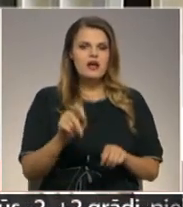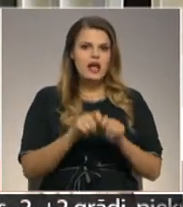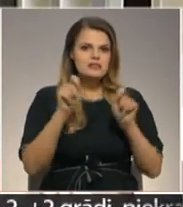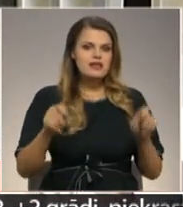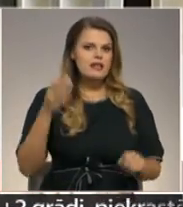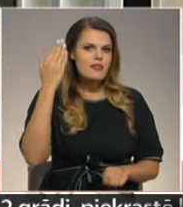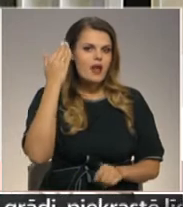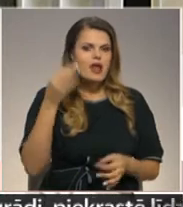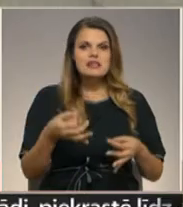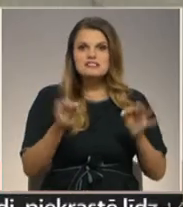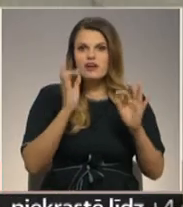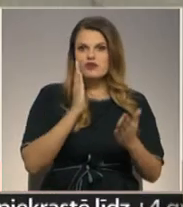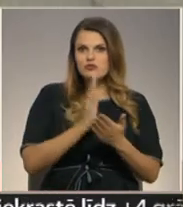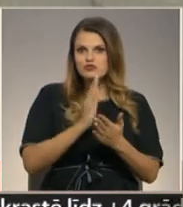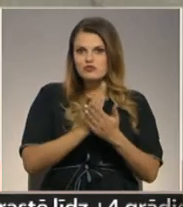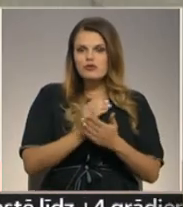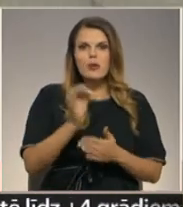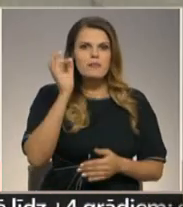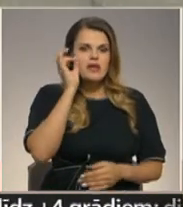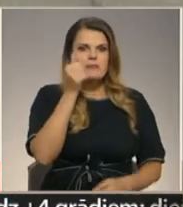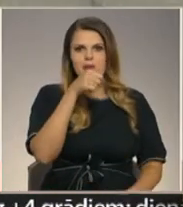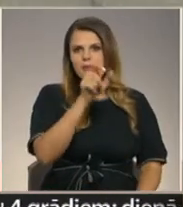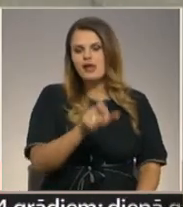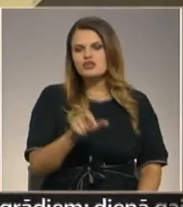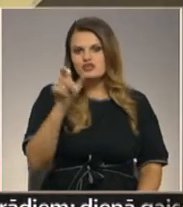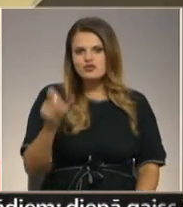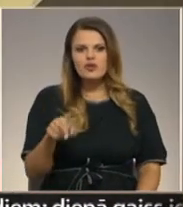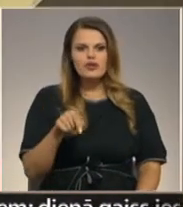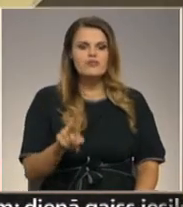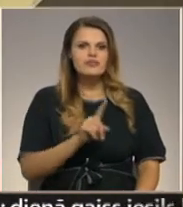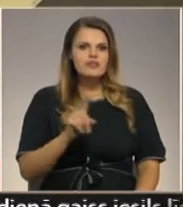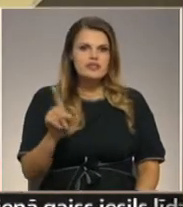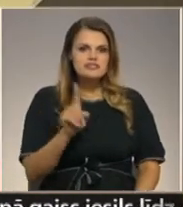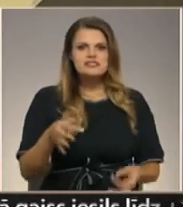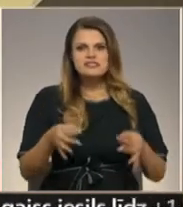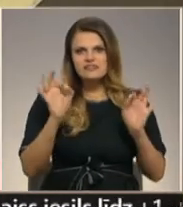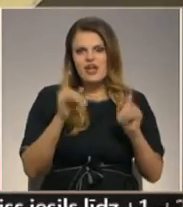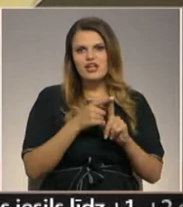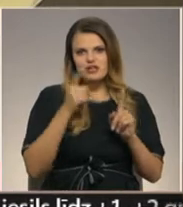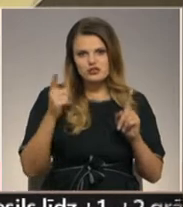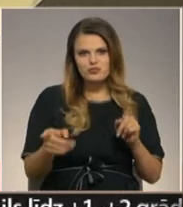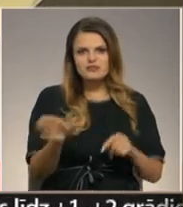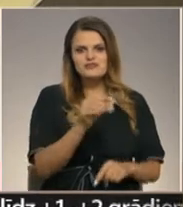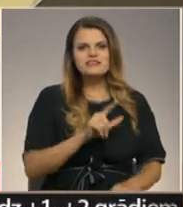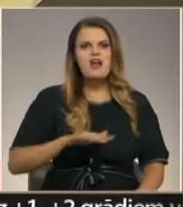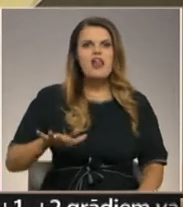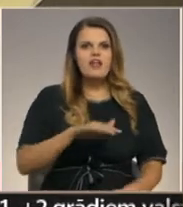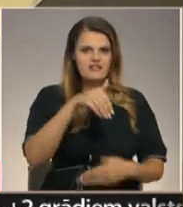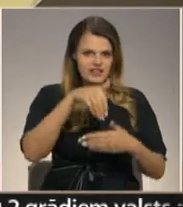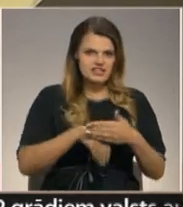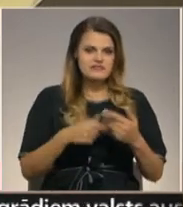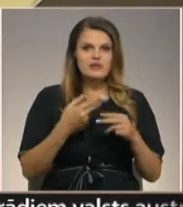laika nozīmīgākos notikumus un piemin personības. Tas ir svarīgs posms visā Latvijas vēsturē,